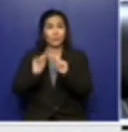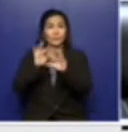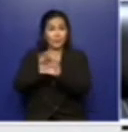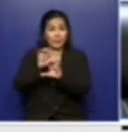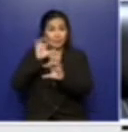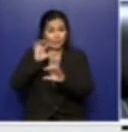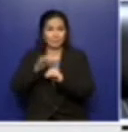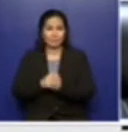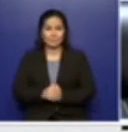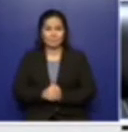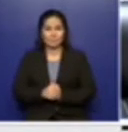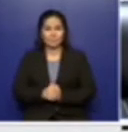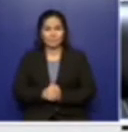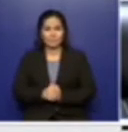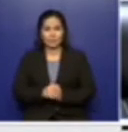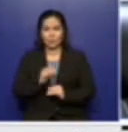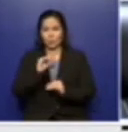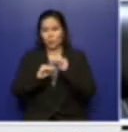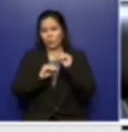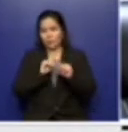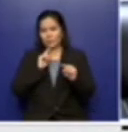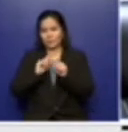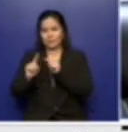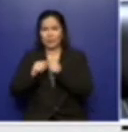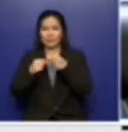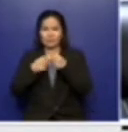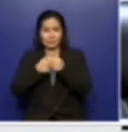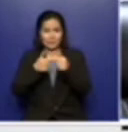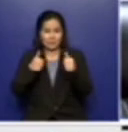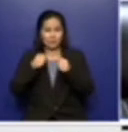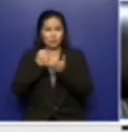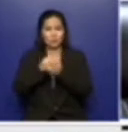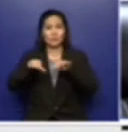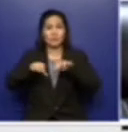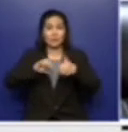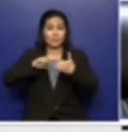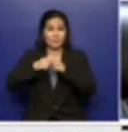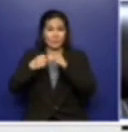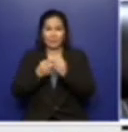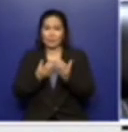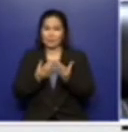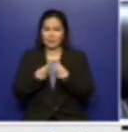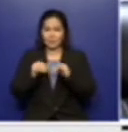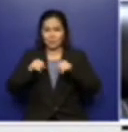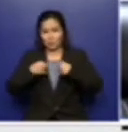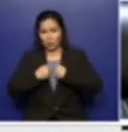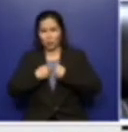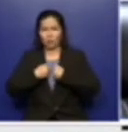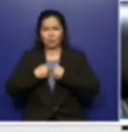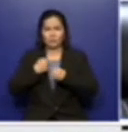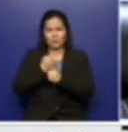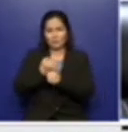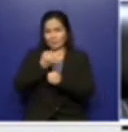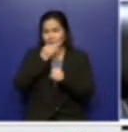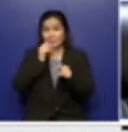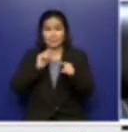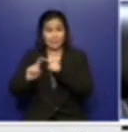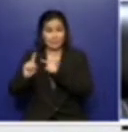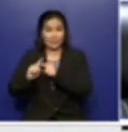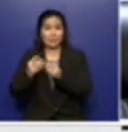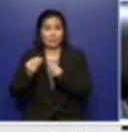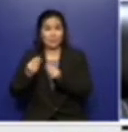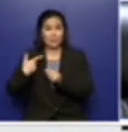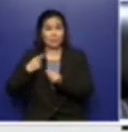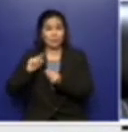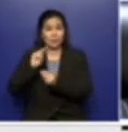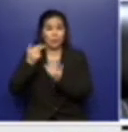ยโครงการดีๆอย่างนี้ที่จะแก้ไขปัญหาเรื่องที่ดินระหว่างที่สาธารณประโย